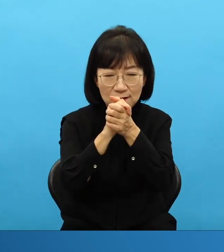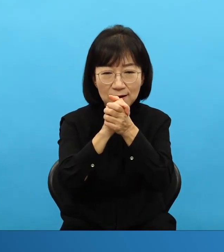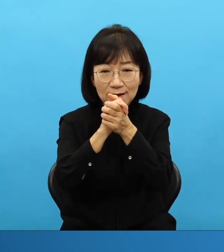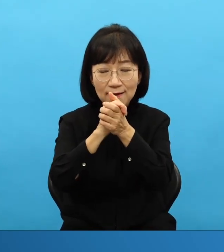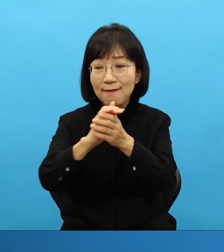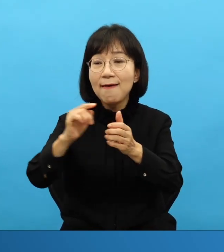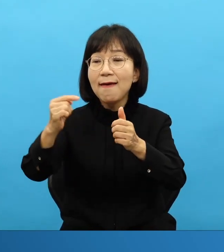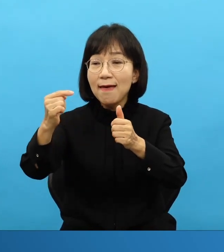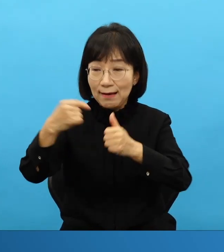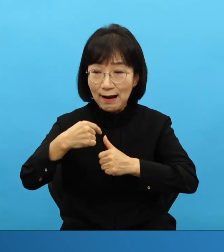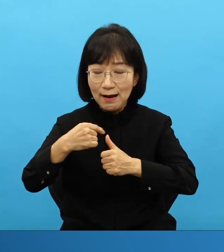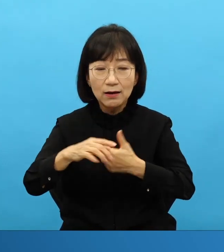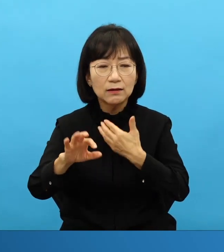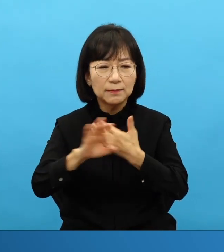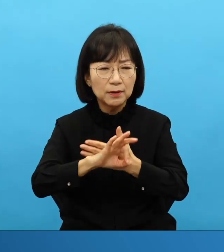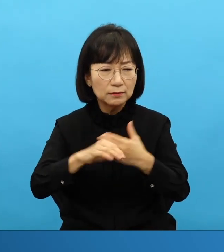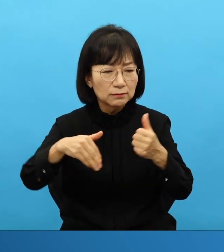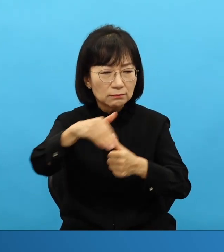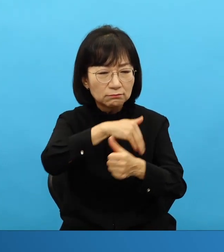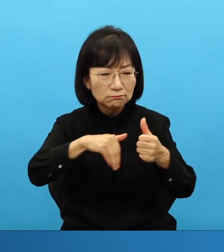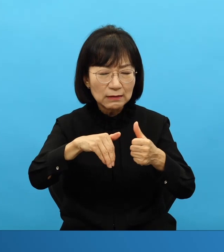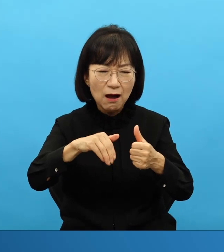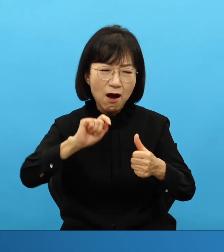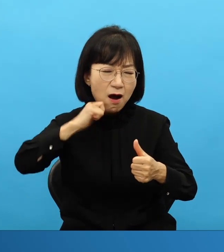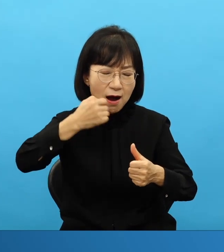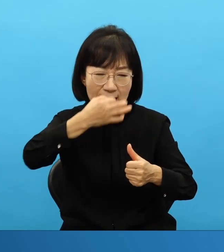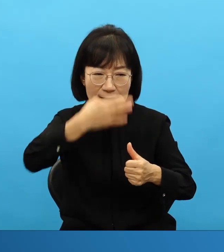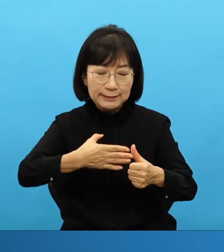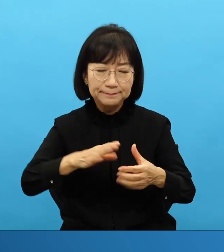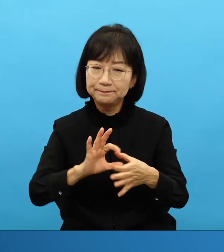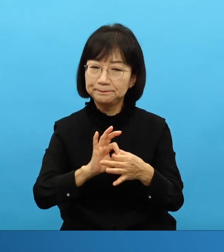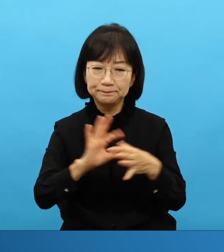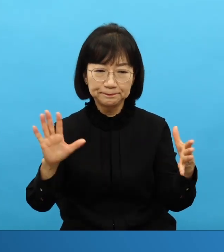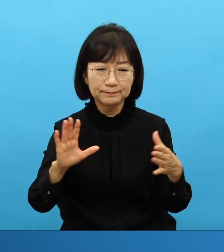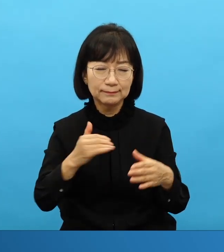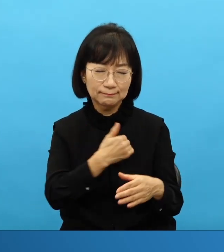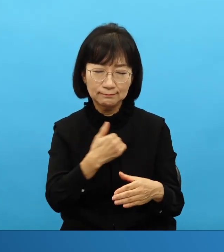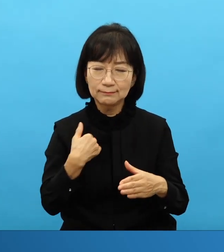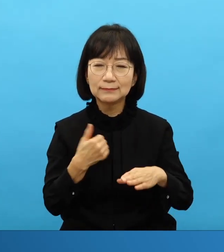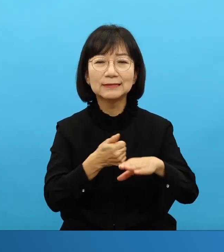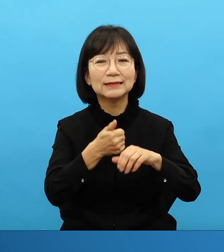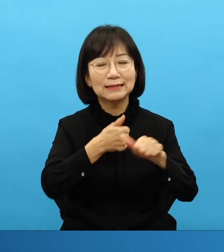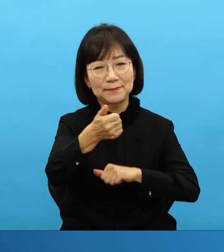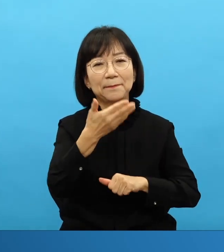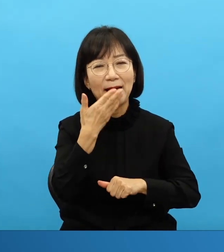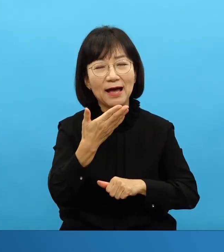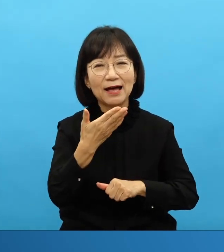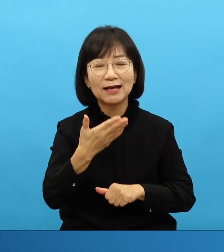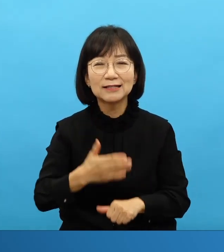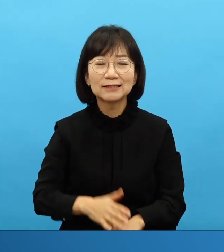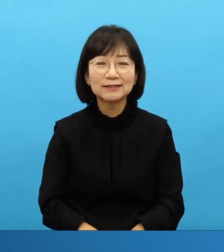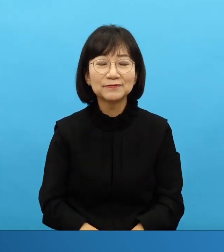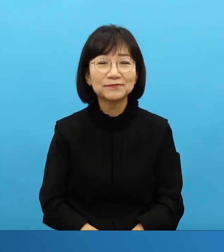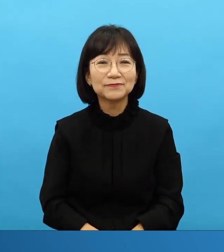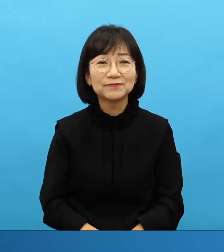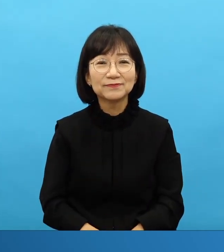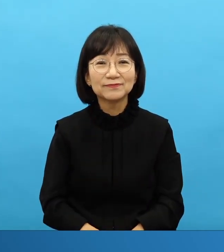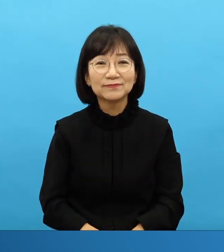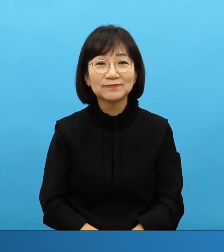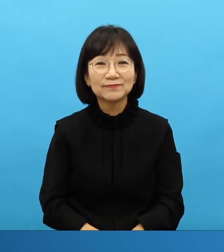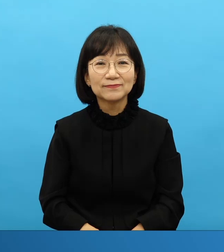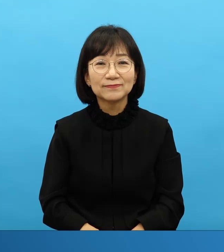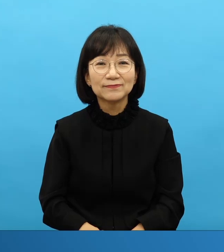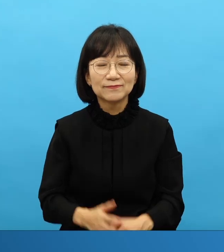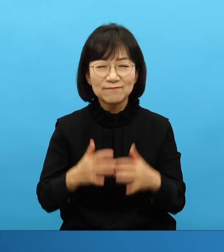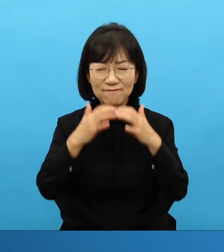환경에서 넘어설 수 있는 거예요. 那么在这样的环境当中，我可以超越过去， 어려움을 넘어설 수 있어요. 可以超越那些困难， 환란을